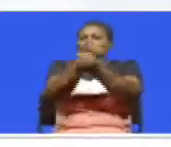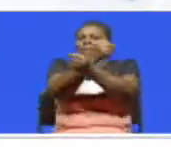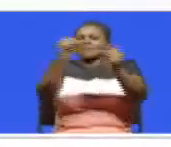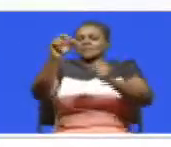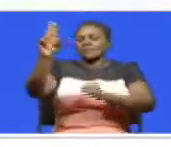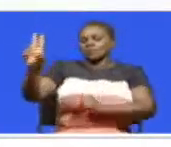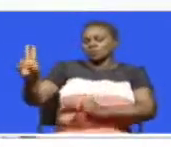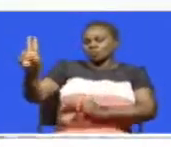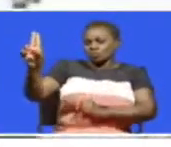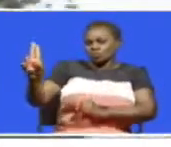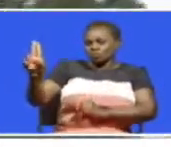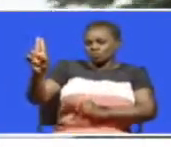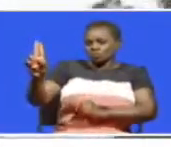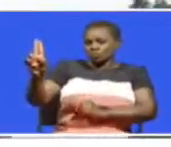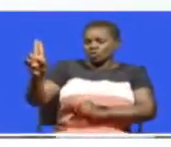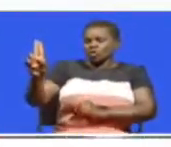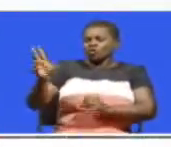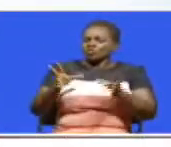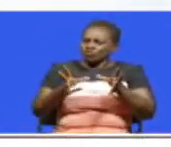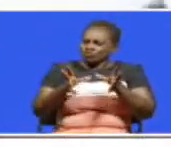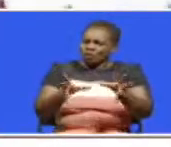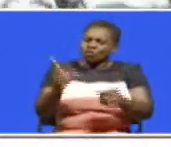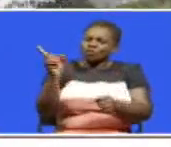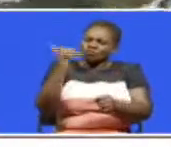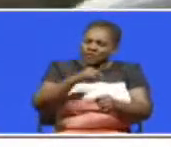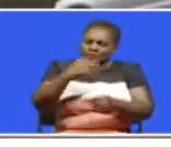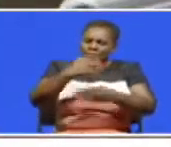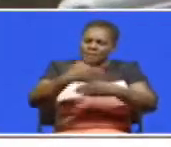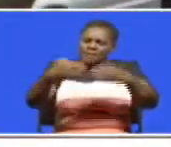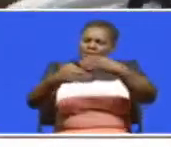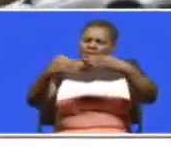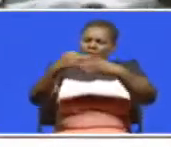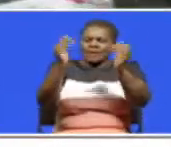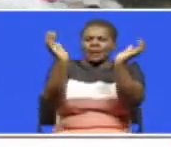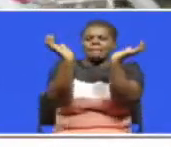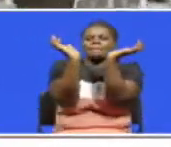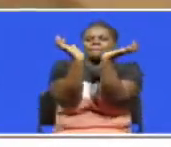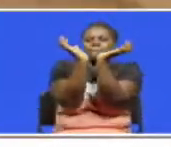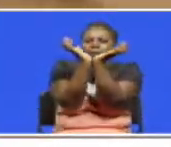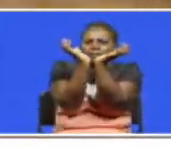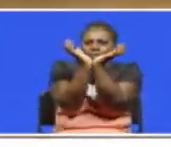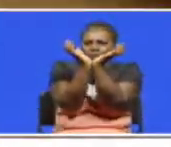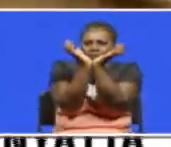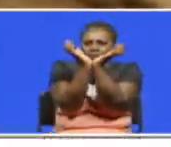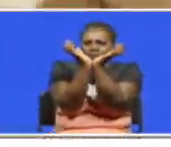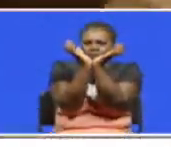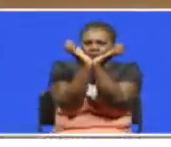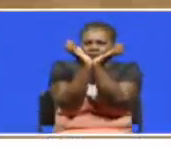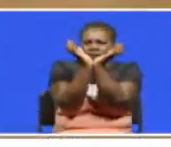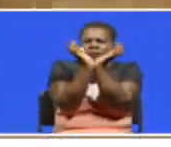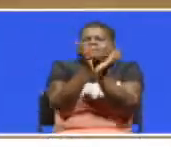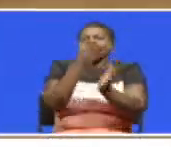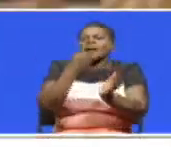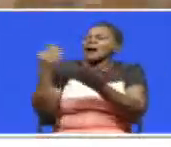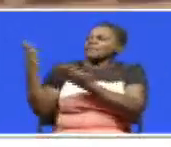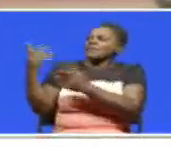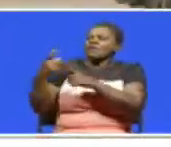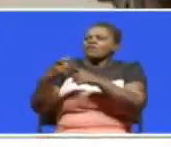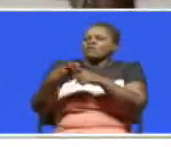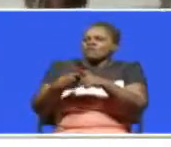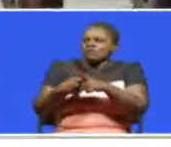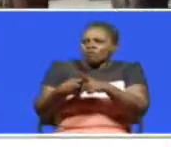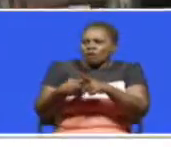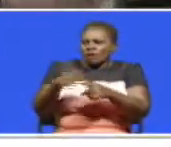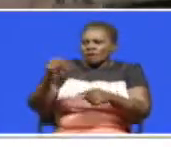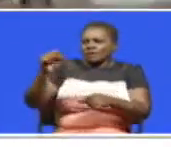Uhuru Kenyatta ili kumshindikiza kukamilisha uwanja wa Kabarnet. Malatit, ambaye chimbuko lake ni kijiji